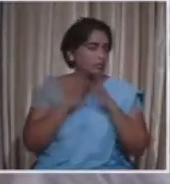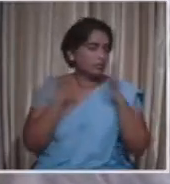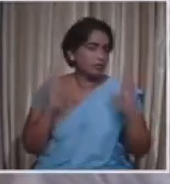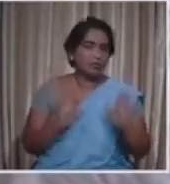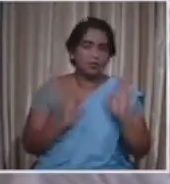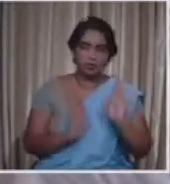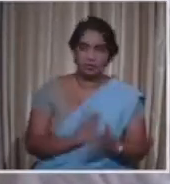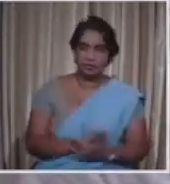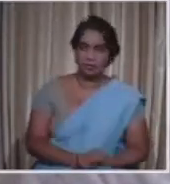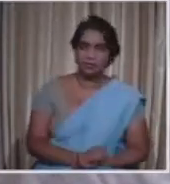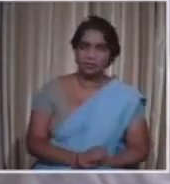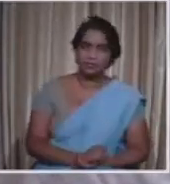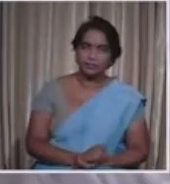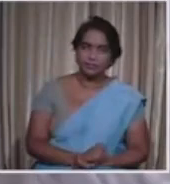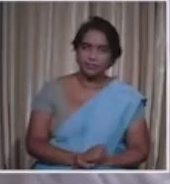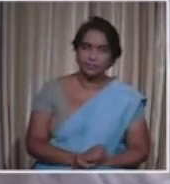සිටින